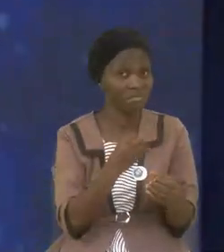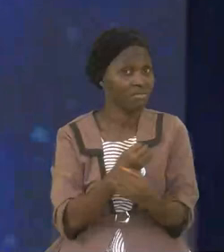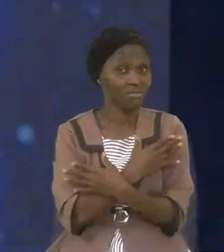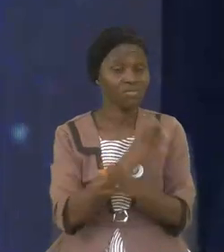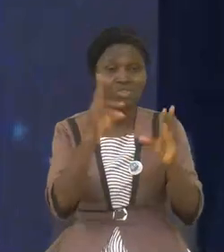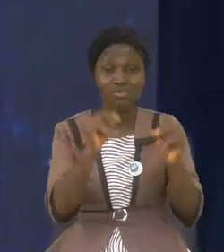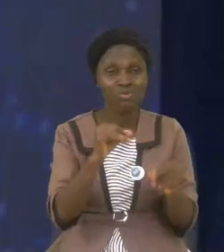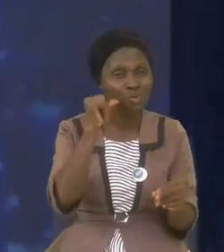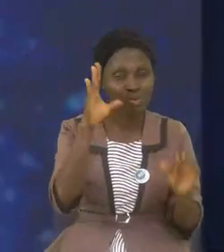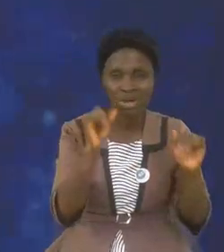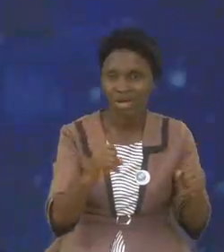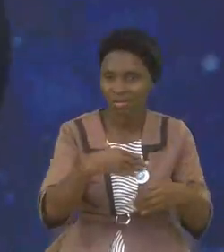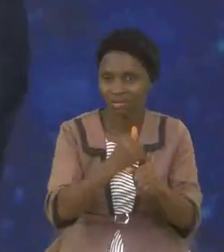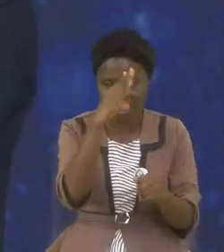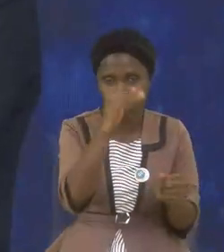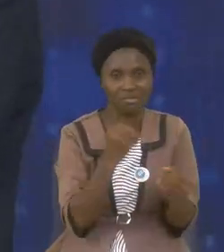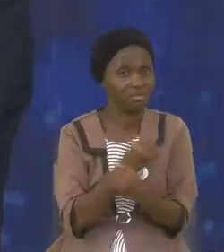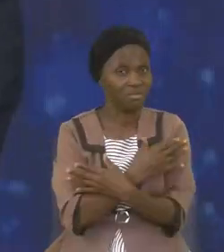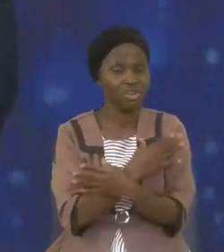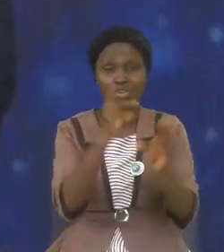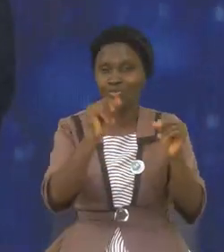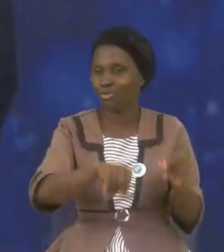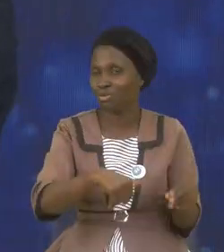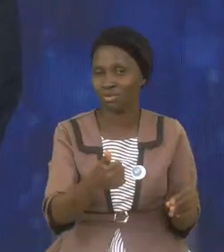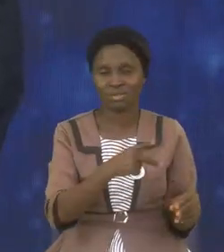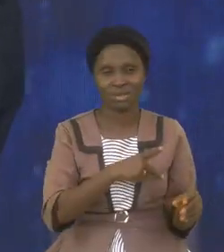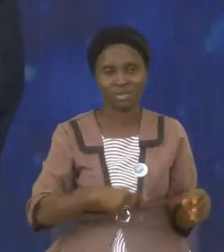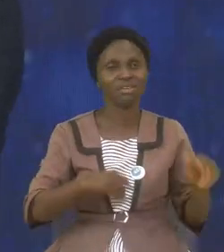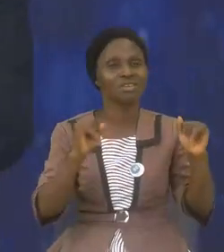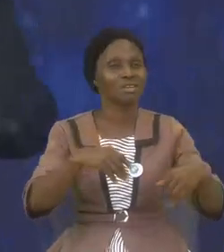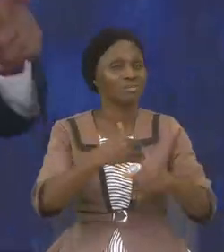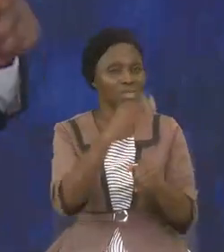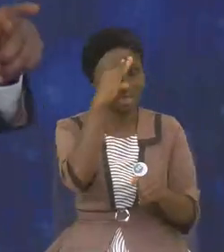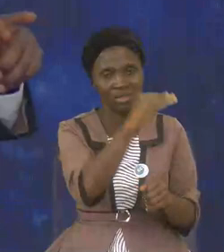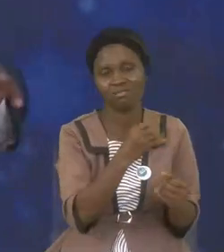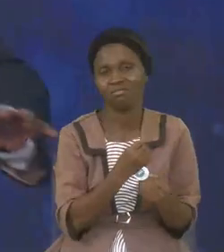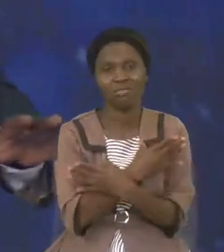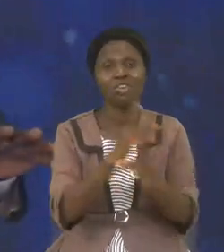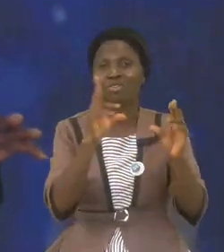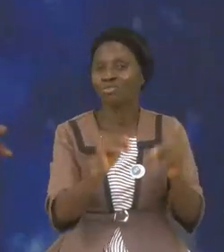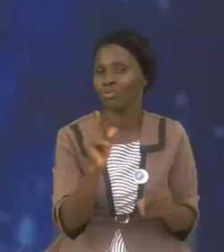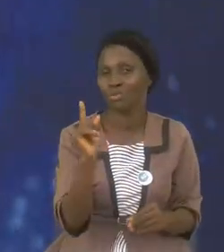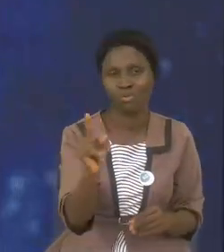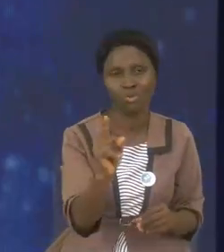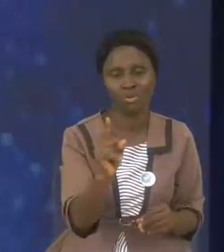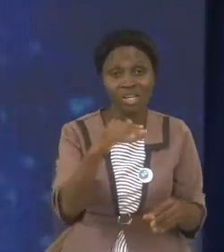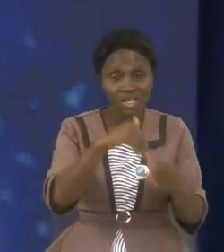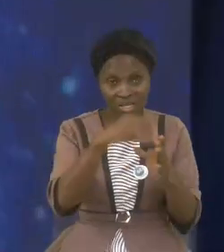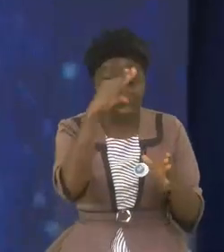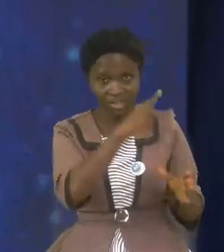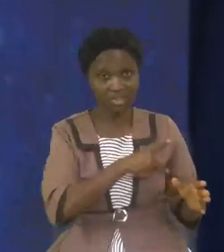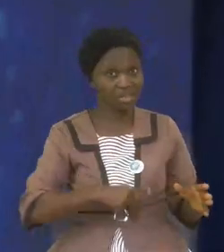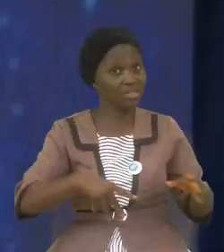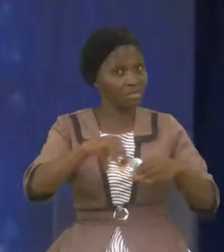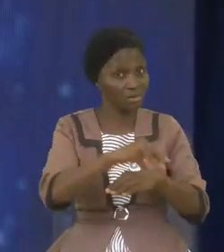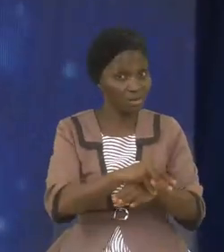homme, que personne ne peut effrayer, qu'aucune femme ne peut effrayer, qu'aucun roi ne